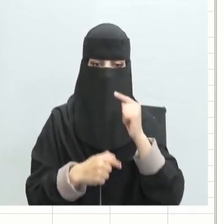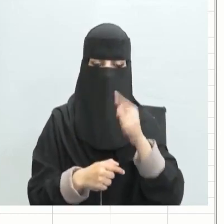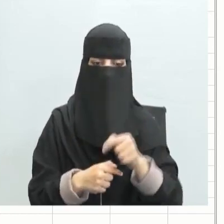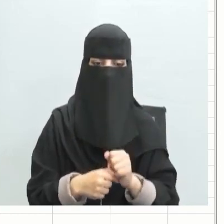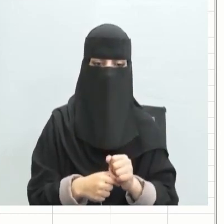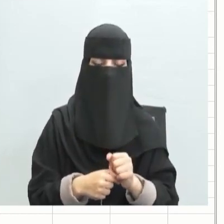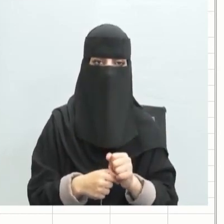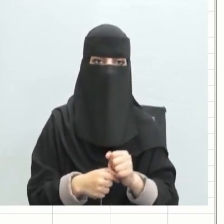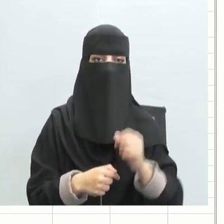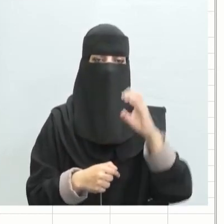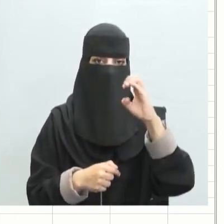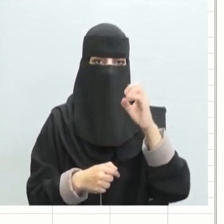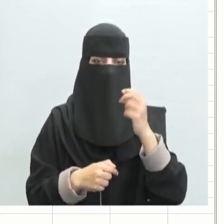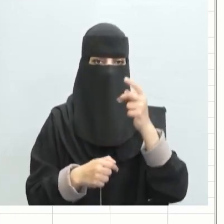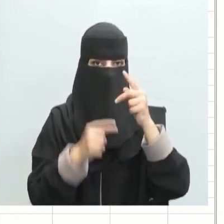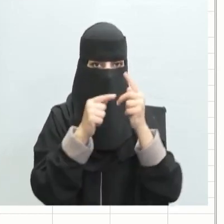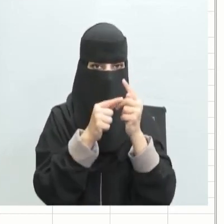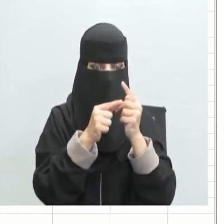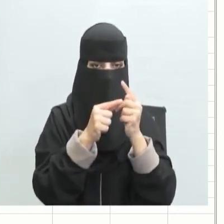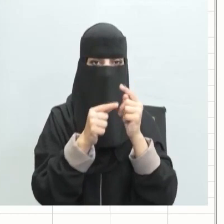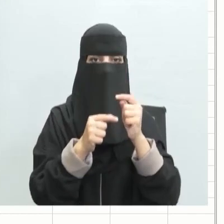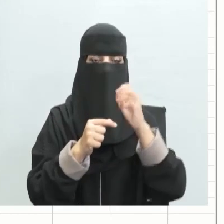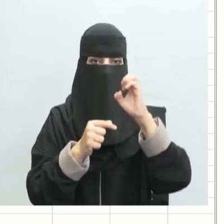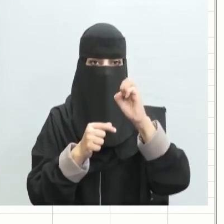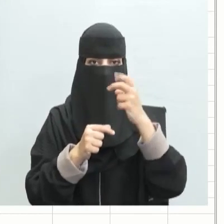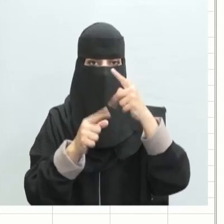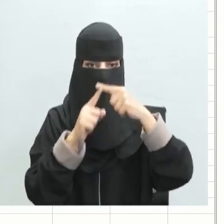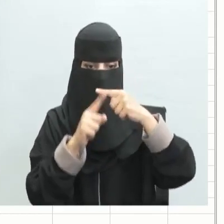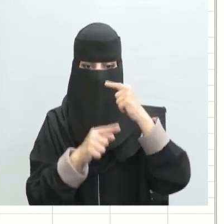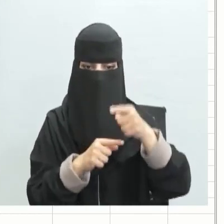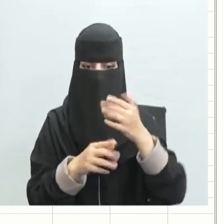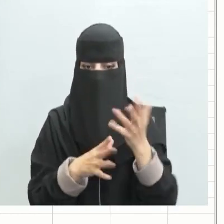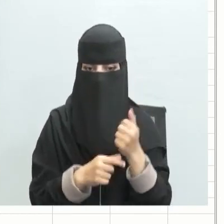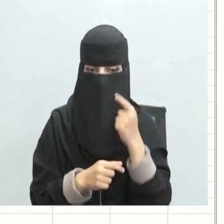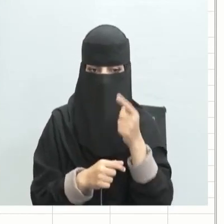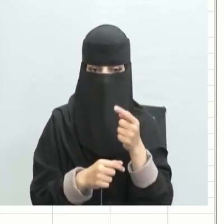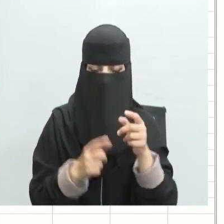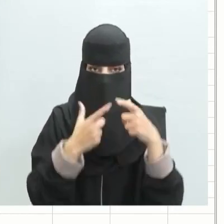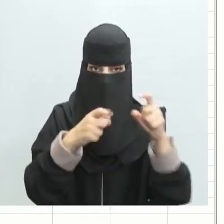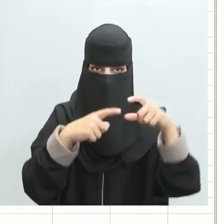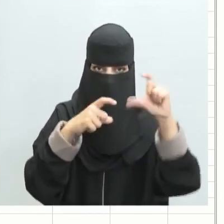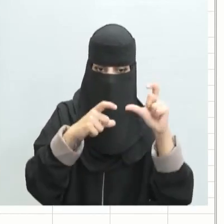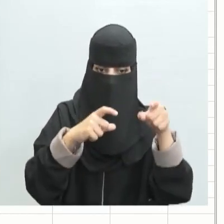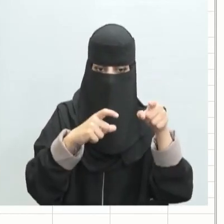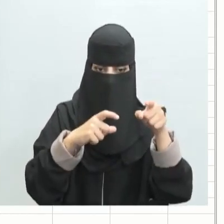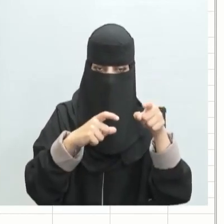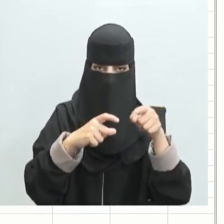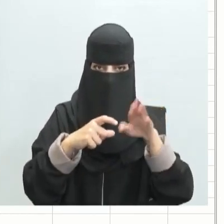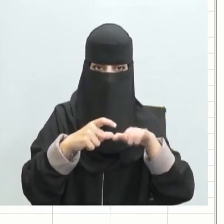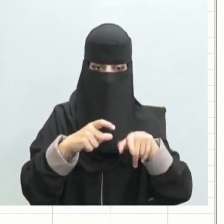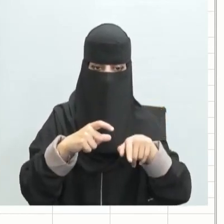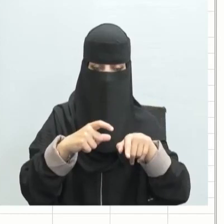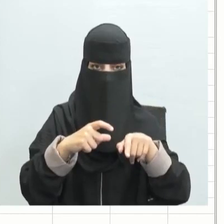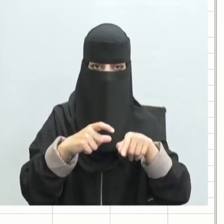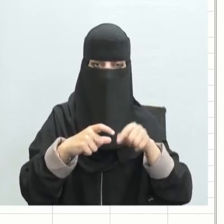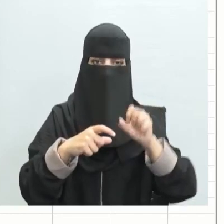اس كيو ار تي اللي هي داله الجذر التربيعي نضغط عليها يفتح لنا قوس نضغط الايقونه الاولى اللي